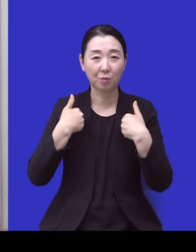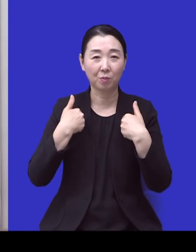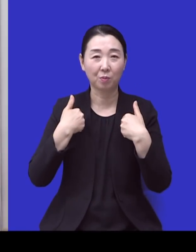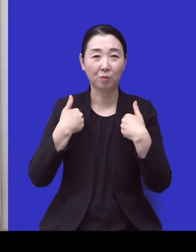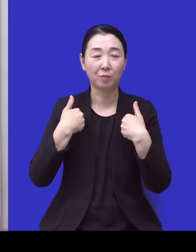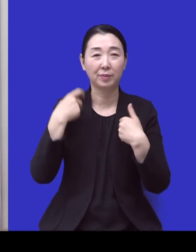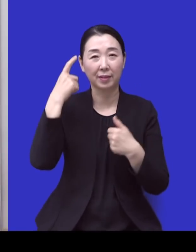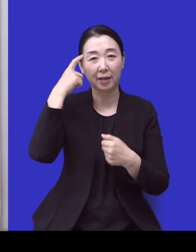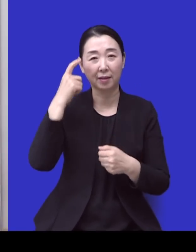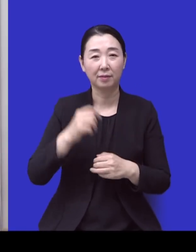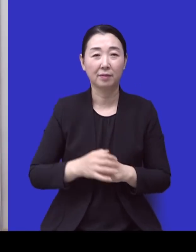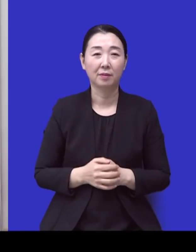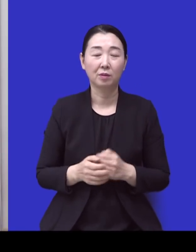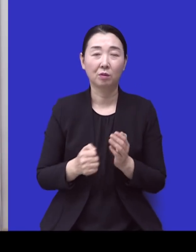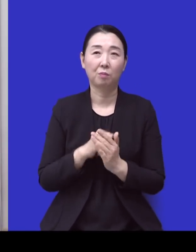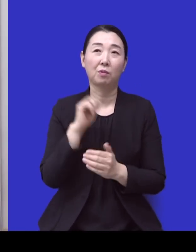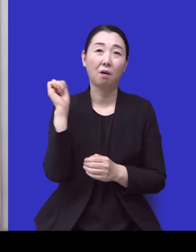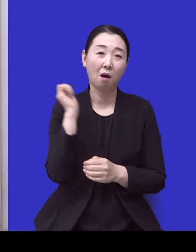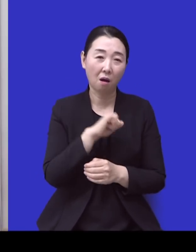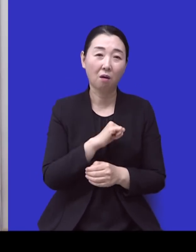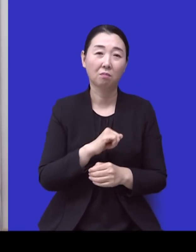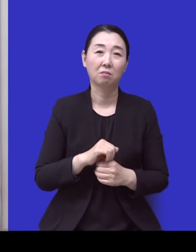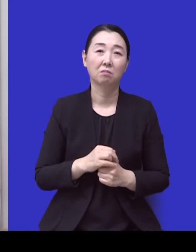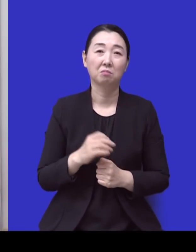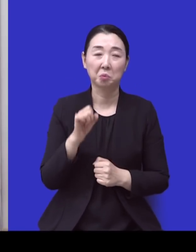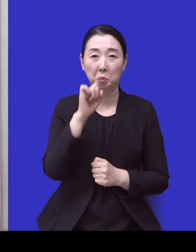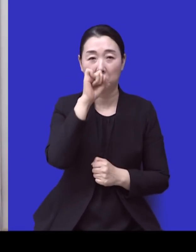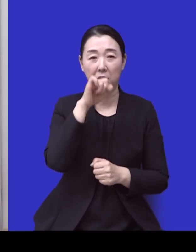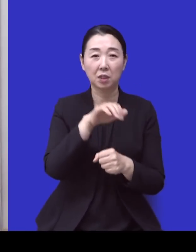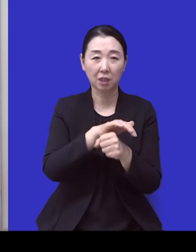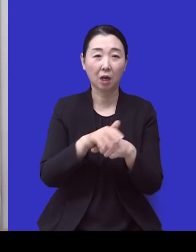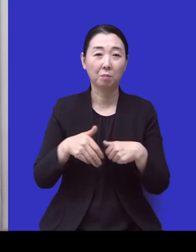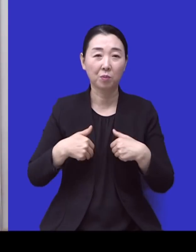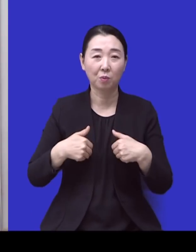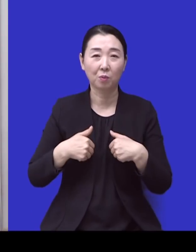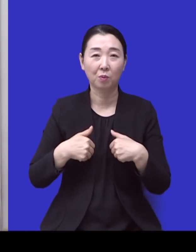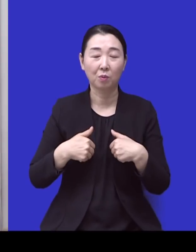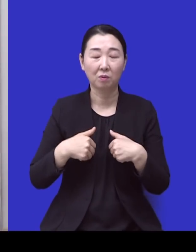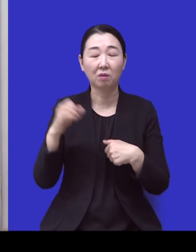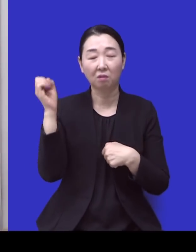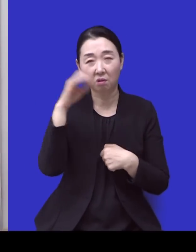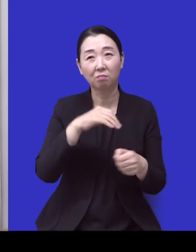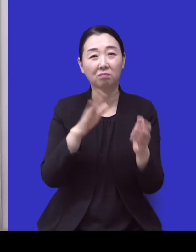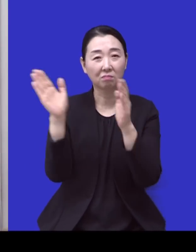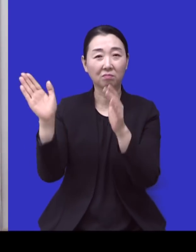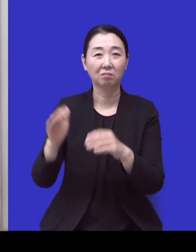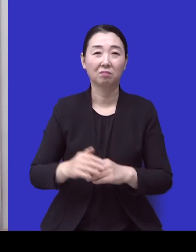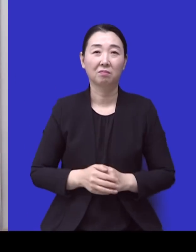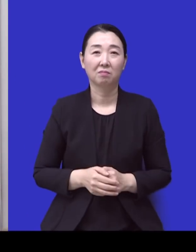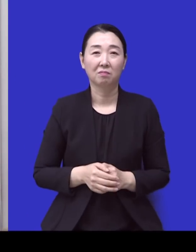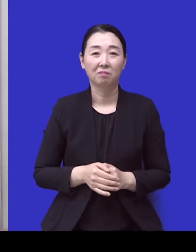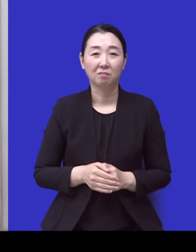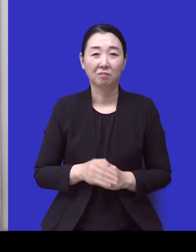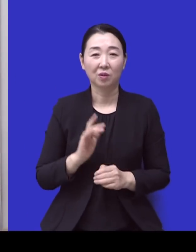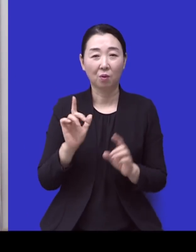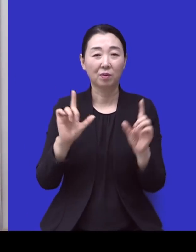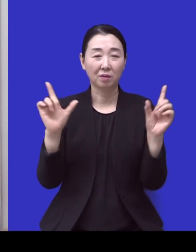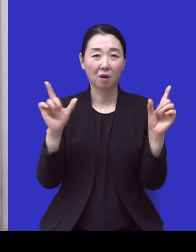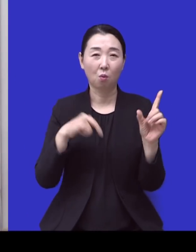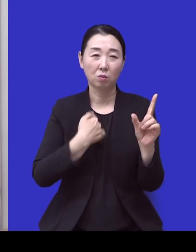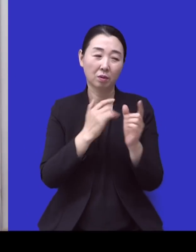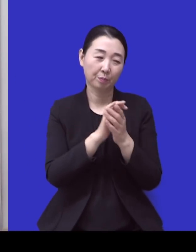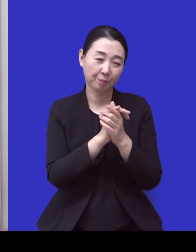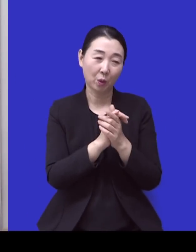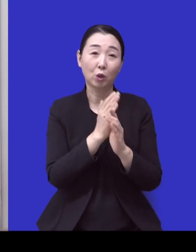하셨대요. 그래가지고 예. 아 그렇구나 이러면서 좋지 사랑해야지 막 이러고 그때는 넘어갔어요. 네. 근데 제가 어느 날 혼자